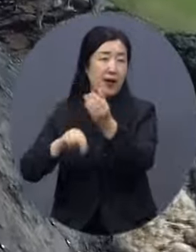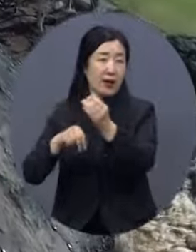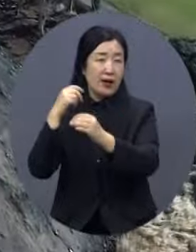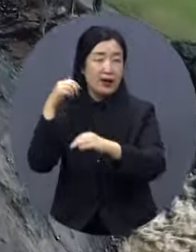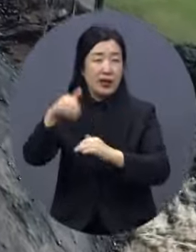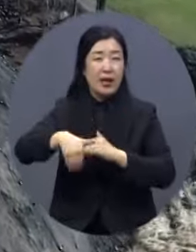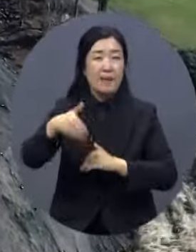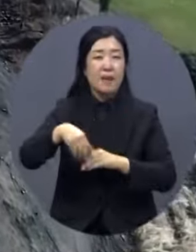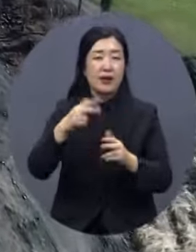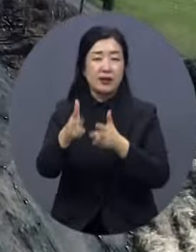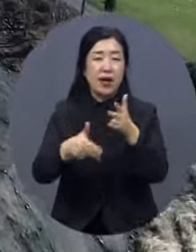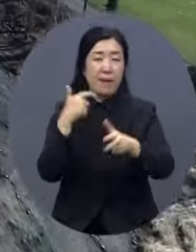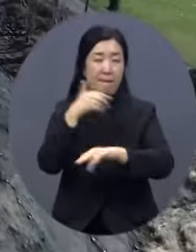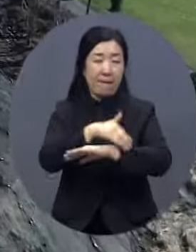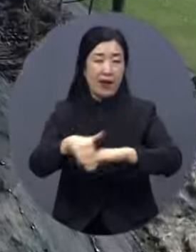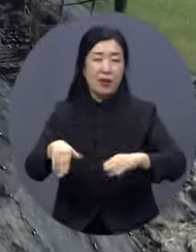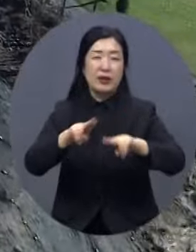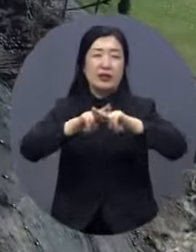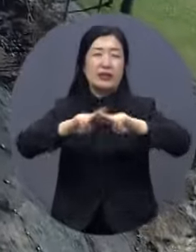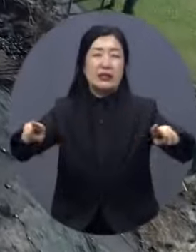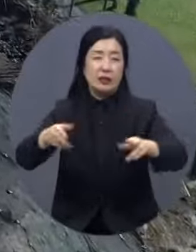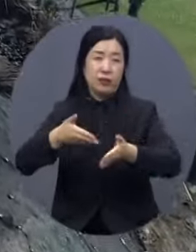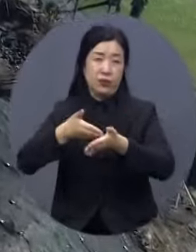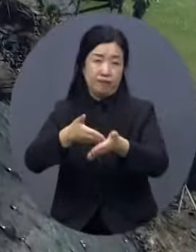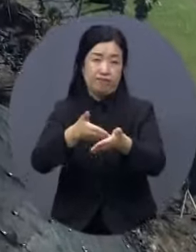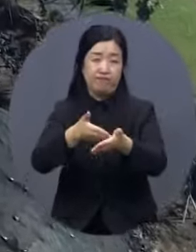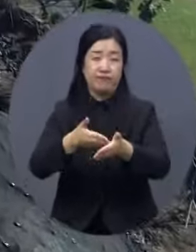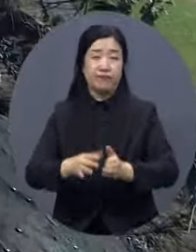개발사업 변경 안권 상정을 취소해 달라고 요청했습니다